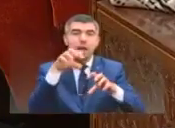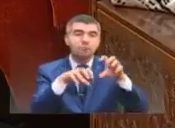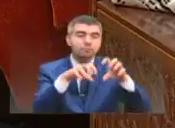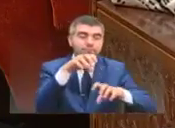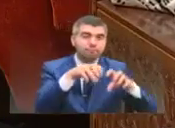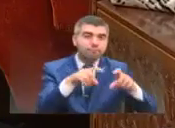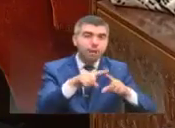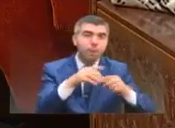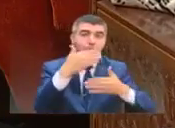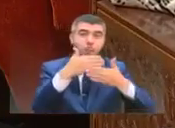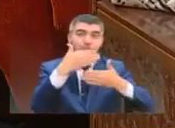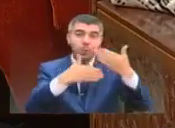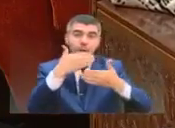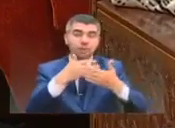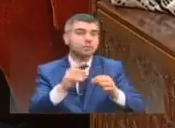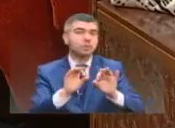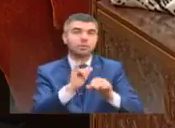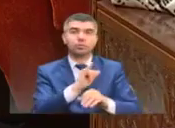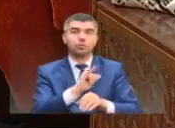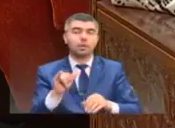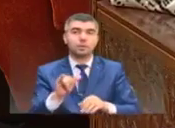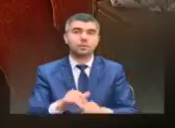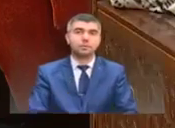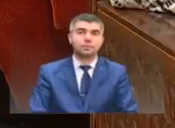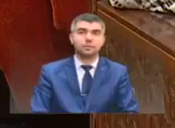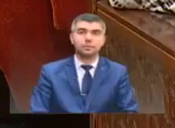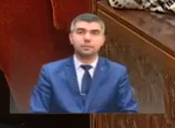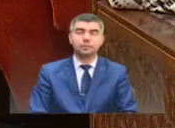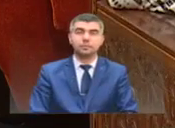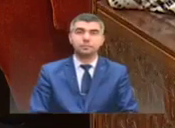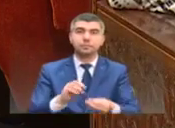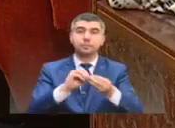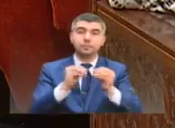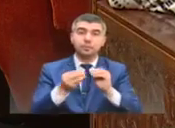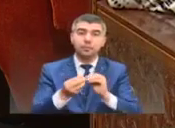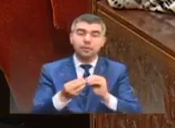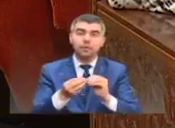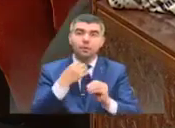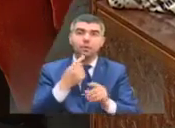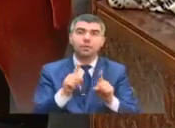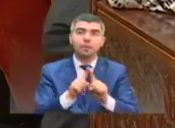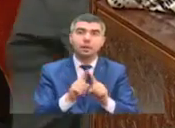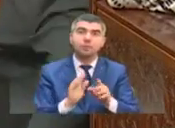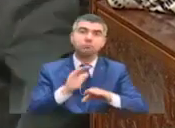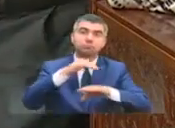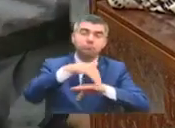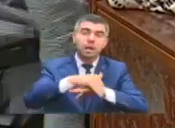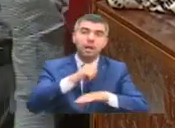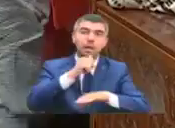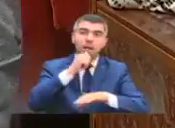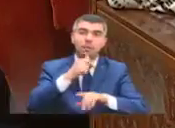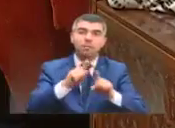يشيد فوقها سد تلي. المشكل ديال سد بولعوان، سد بولعوان بالفعل هو مبرمج في